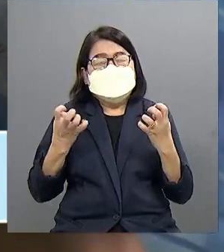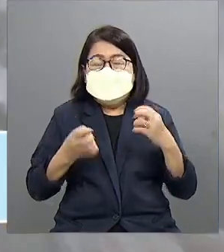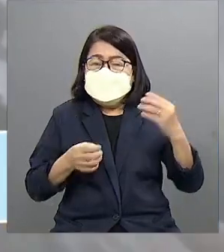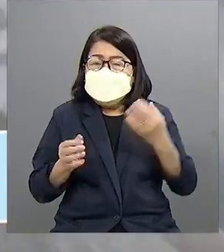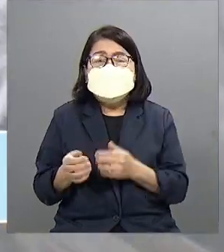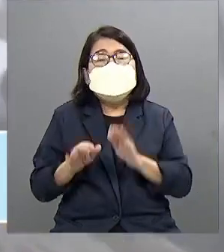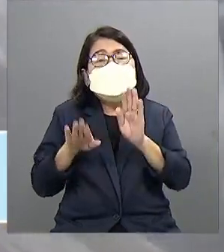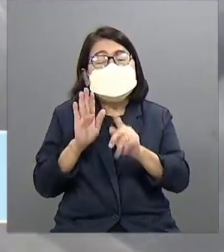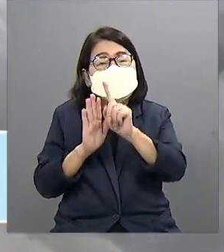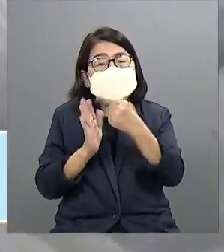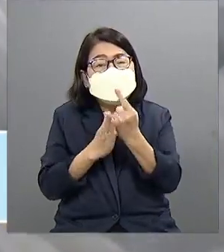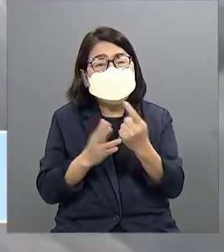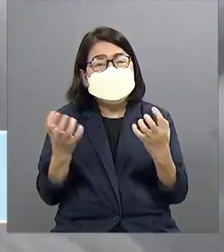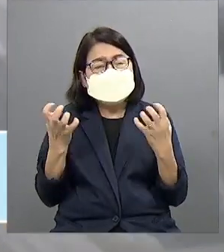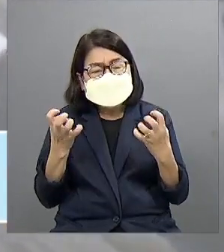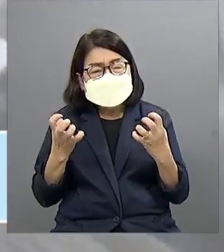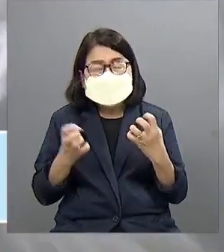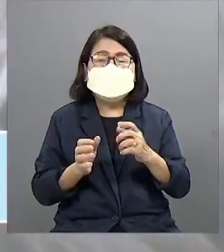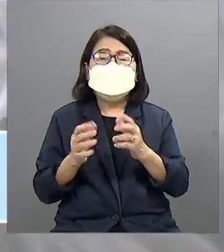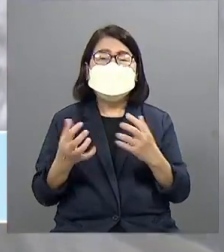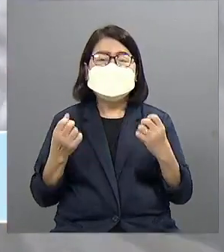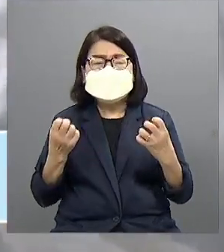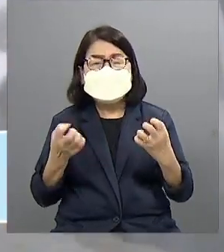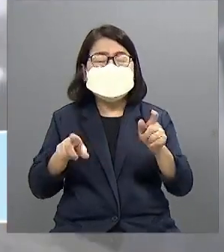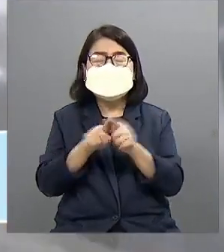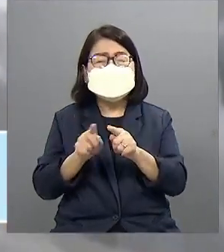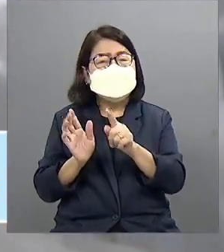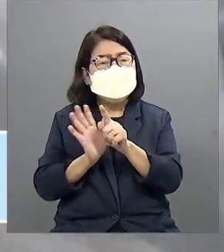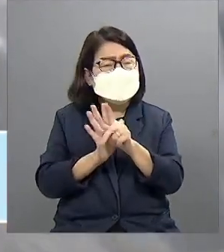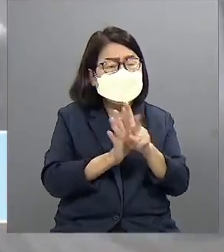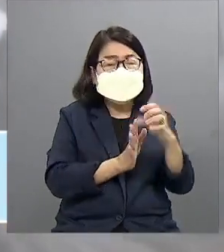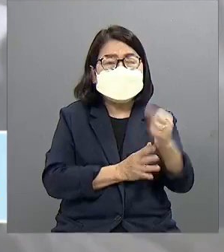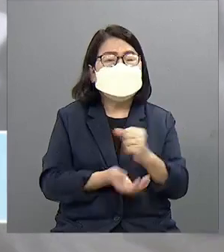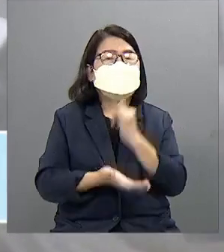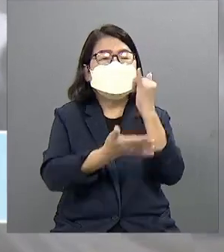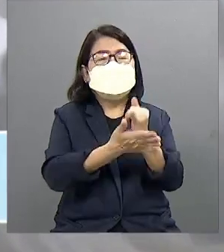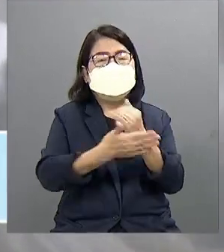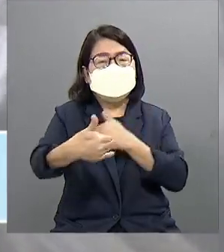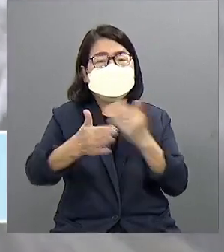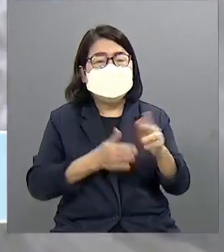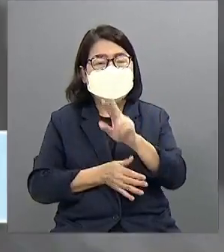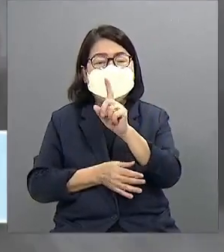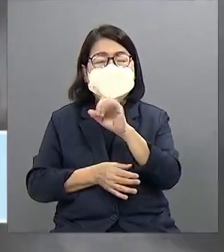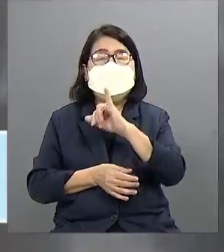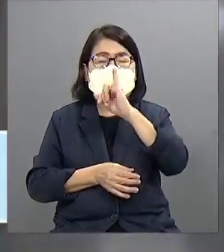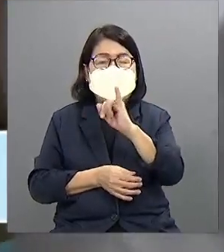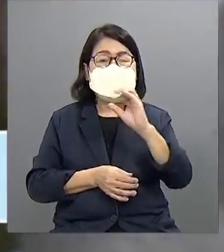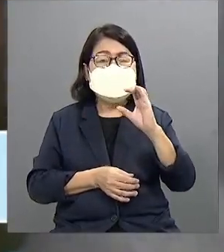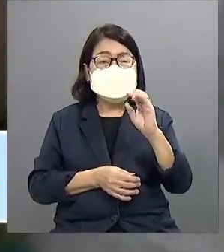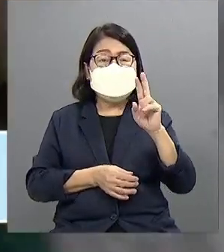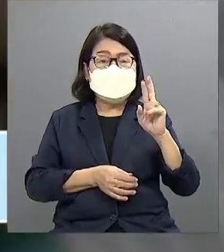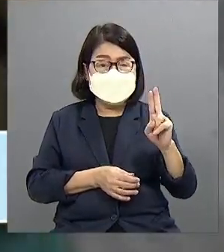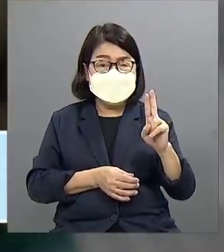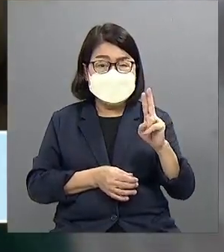นี่ยมากกว่า10ครั้งหมอก็ต้องนำเข้าห้อง ICU นะคะแล้วก็ไปรักษาต่อที่โรงพยาบาลรามาธิบดีจักรีนฤบดิน